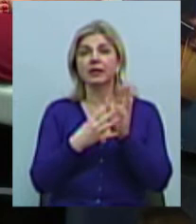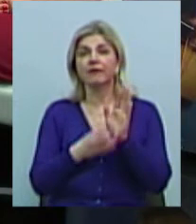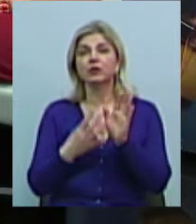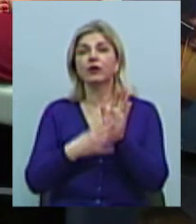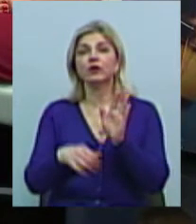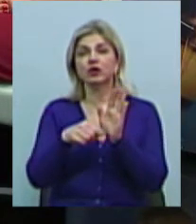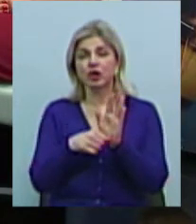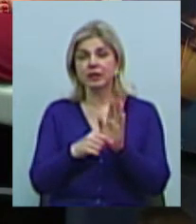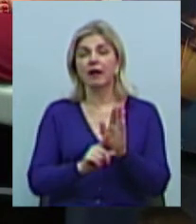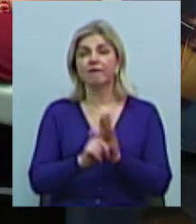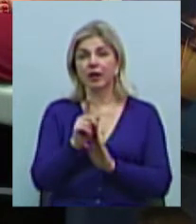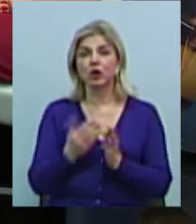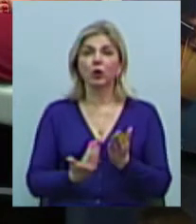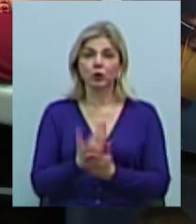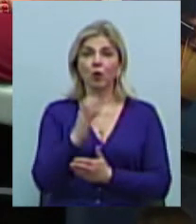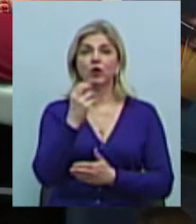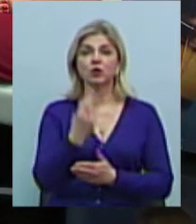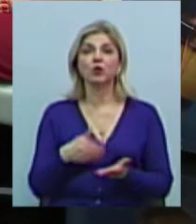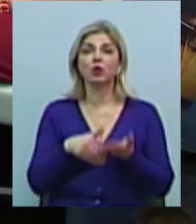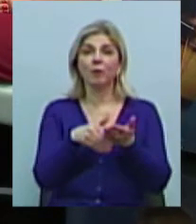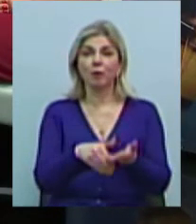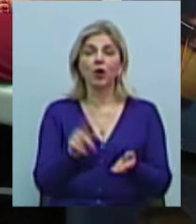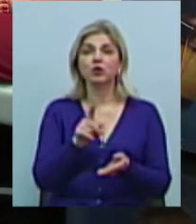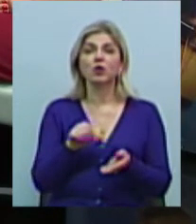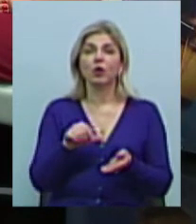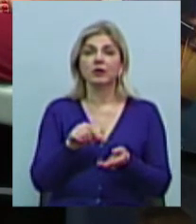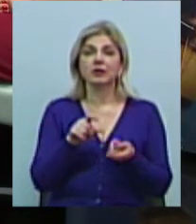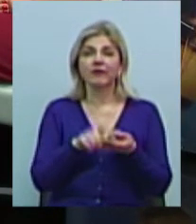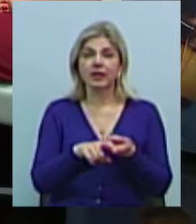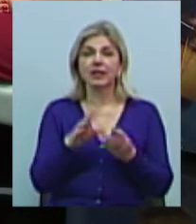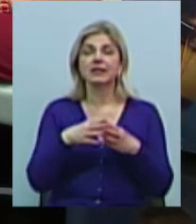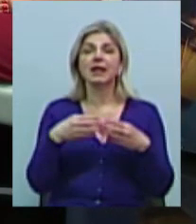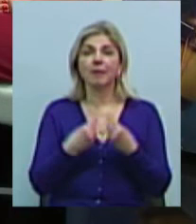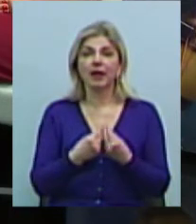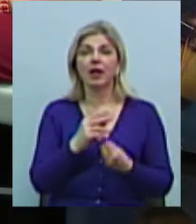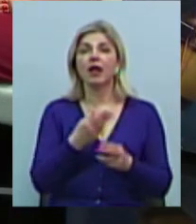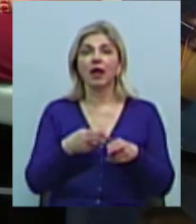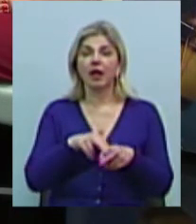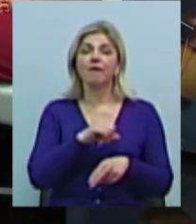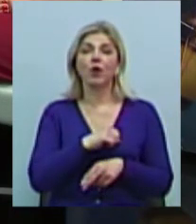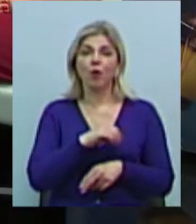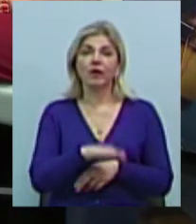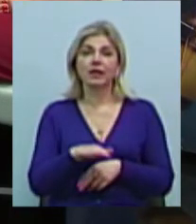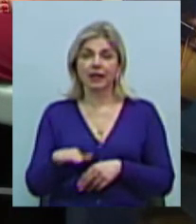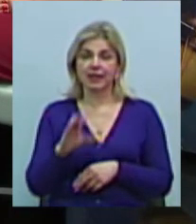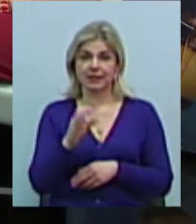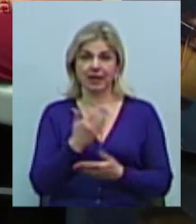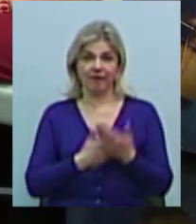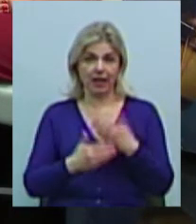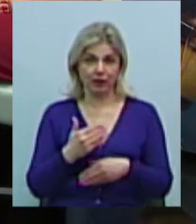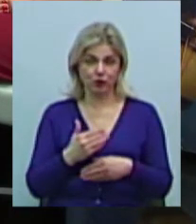996 введена нова соціальна допомога, що стосується сімей, які виховують дітей з